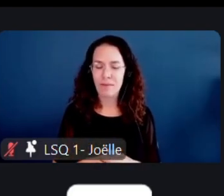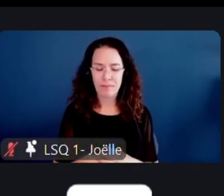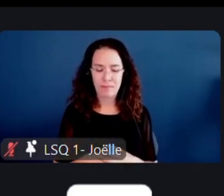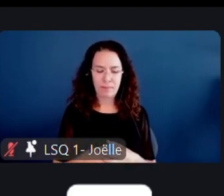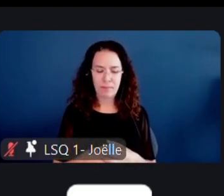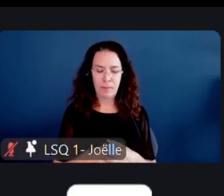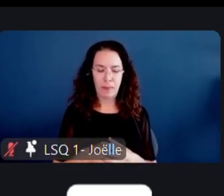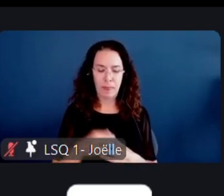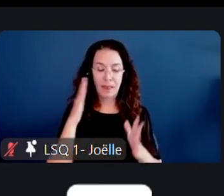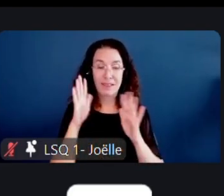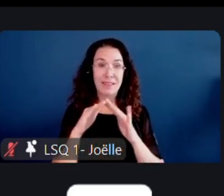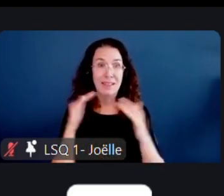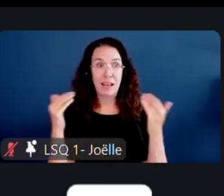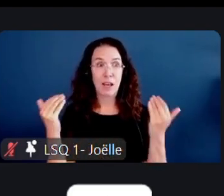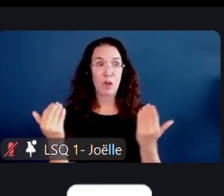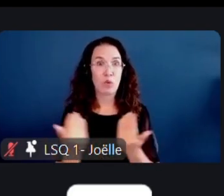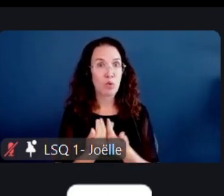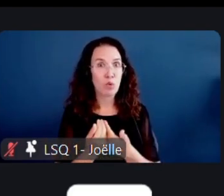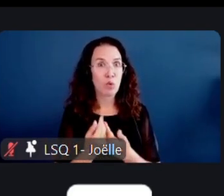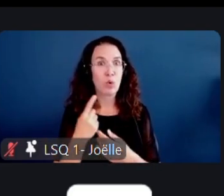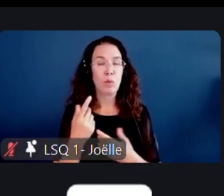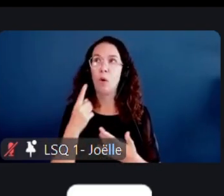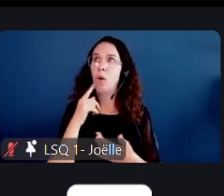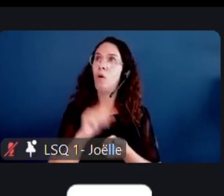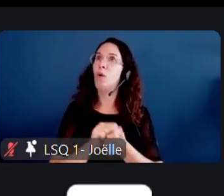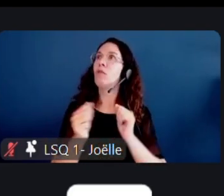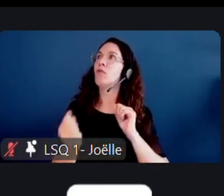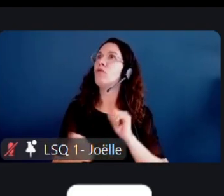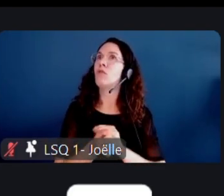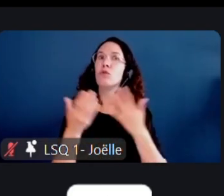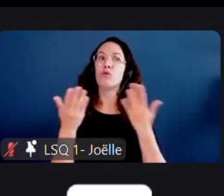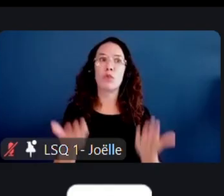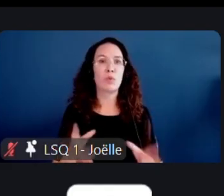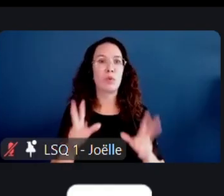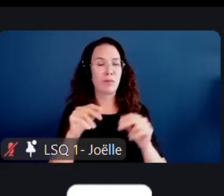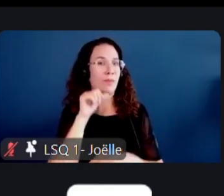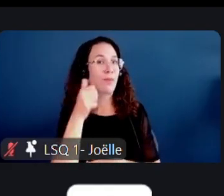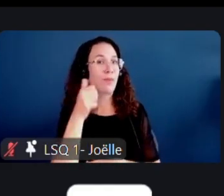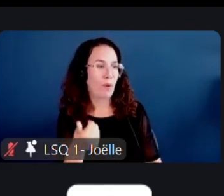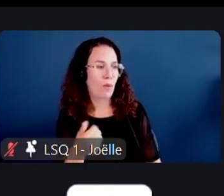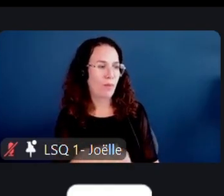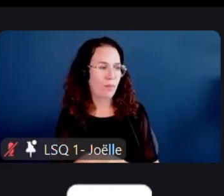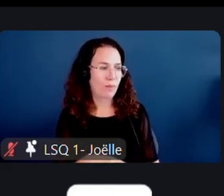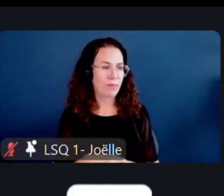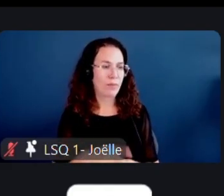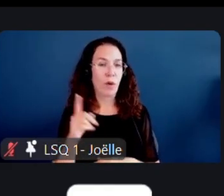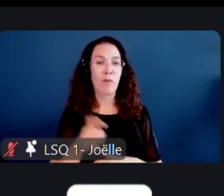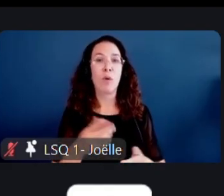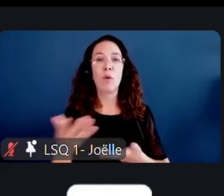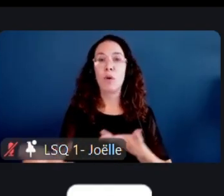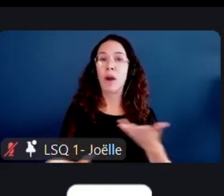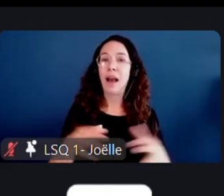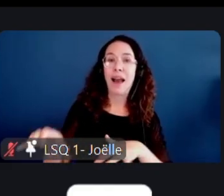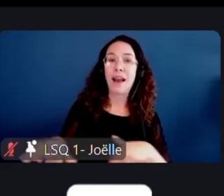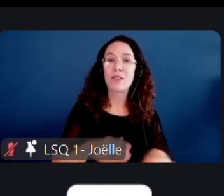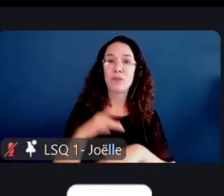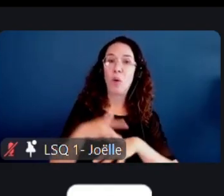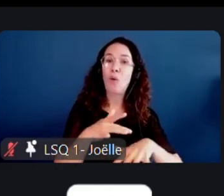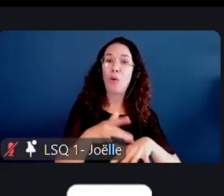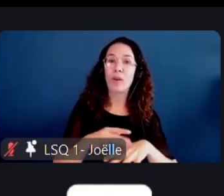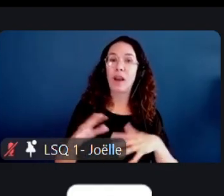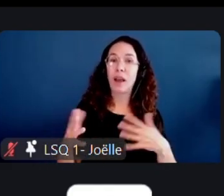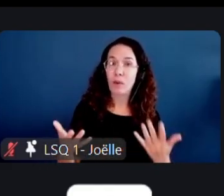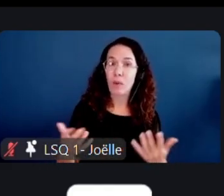nécessaire de tout savoir pour faire une différence dès demain ou aujourd'hui. L'inclusivité commence par des gestes simples.